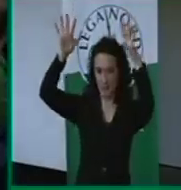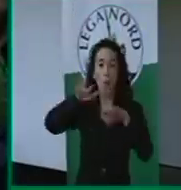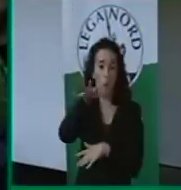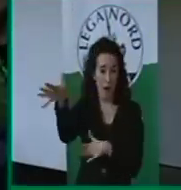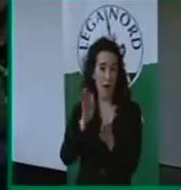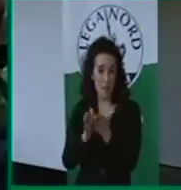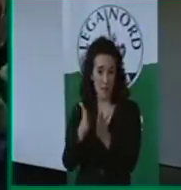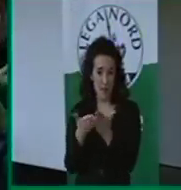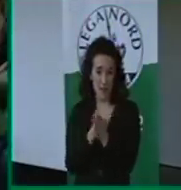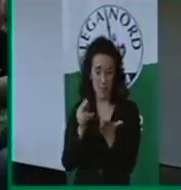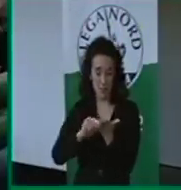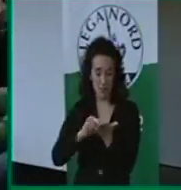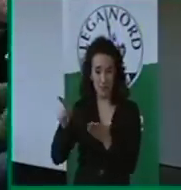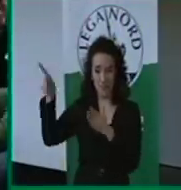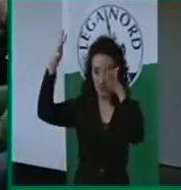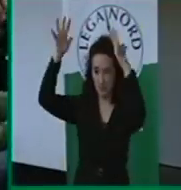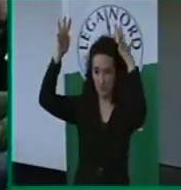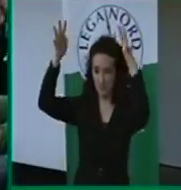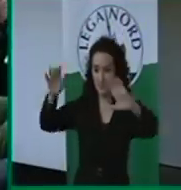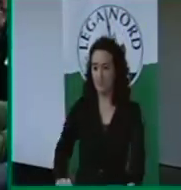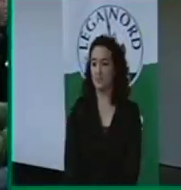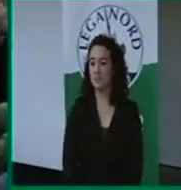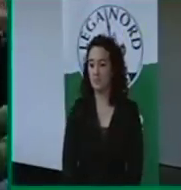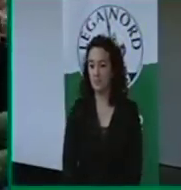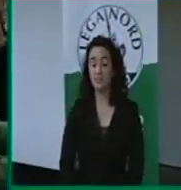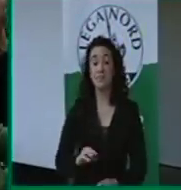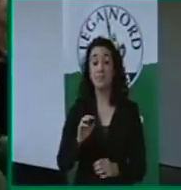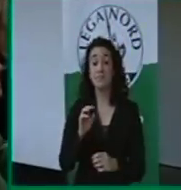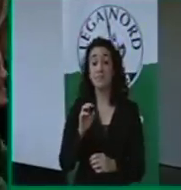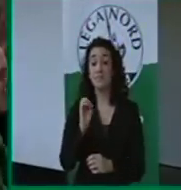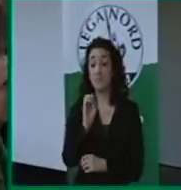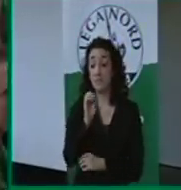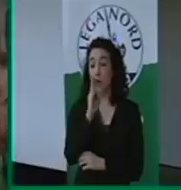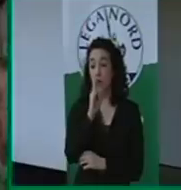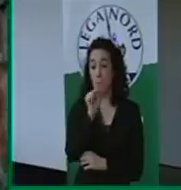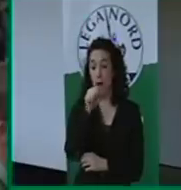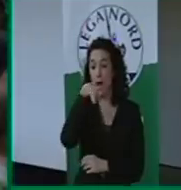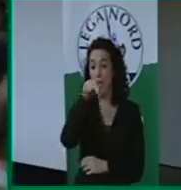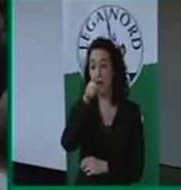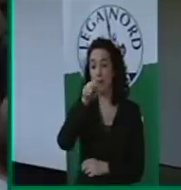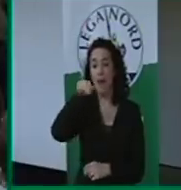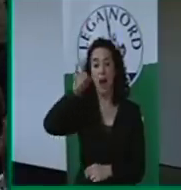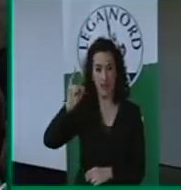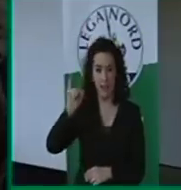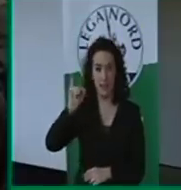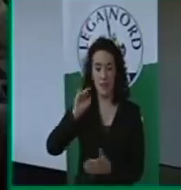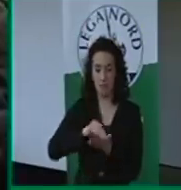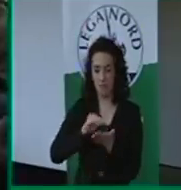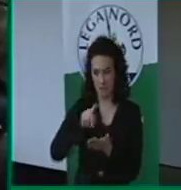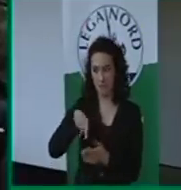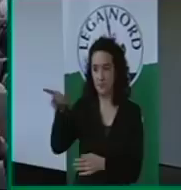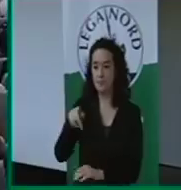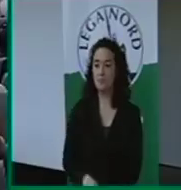saluto e comunque e comunque applauso anche al professor Bagnai che ci ha ispirato per tante tante tutti